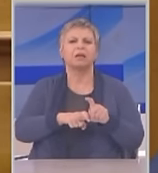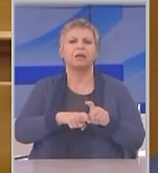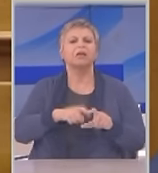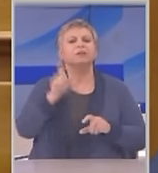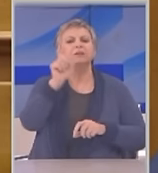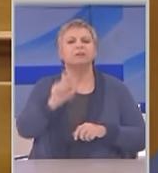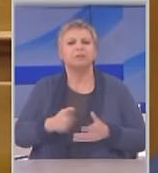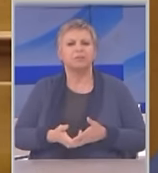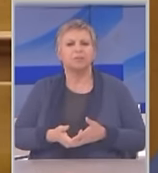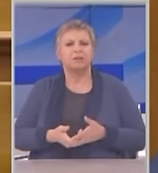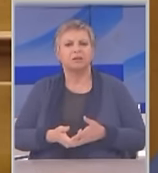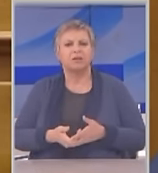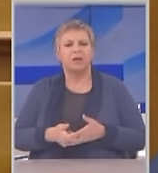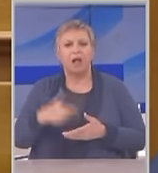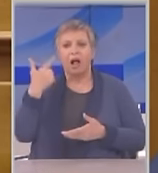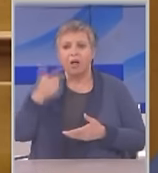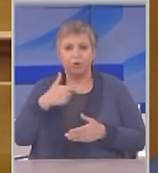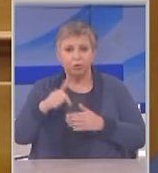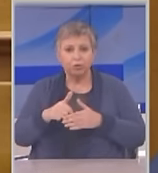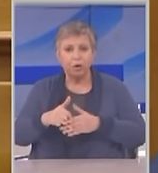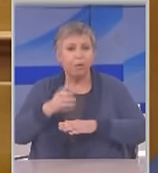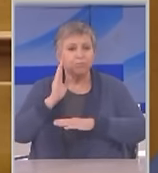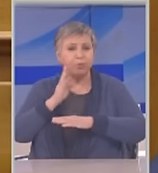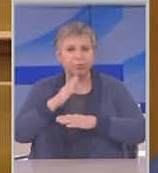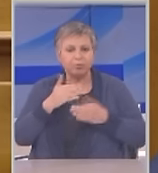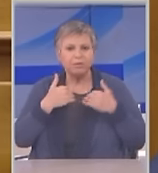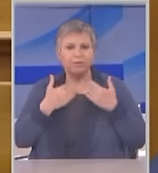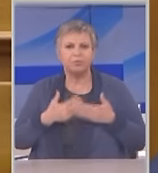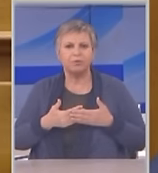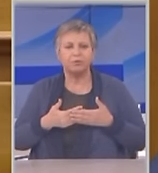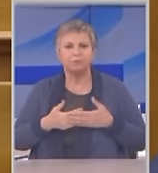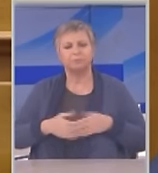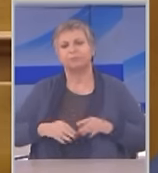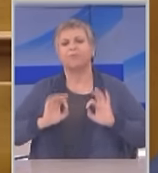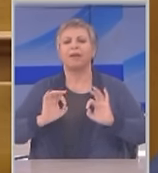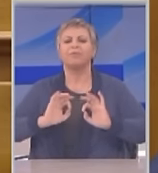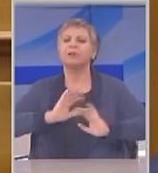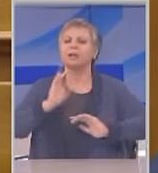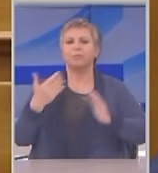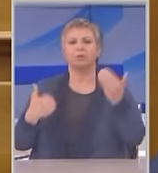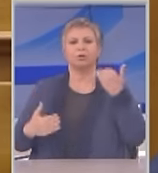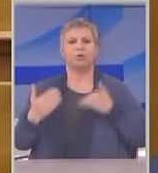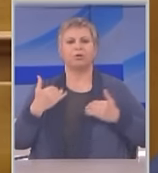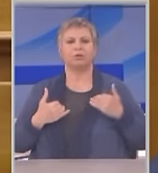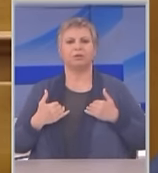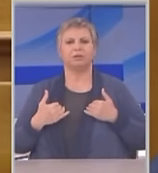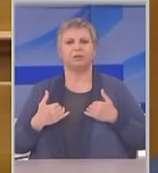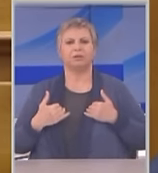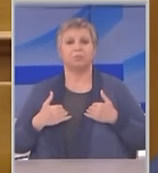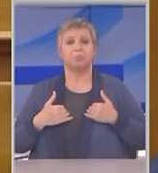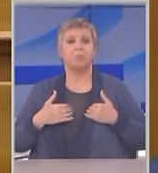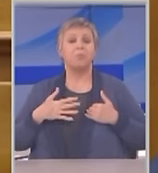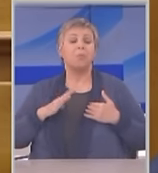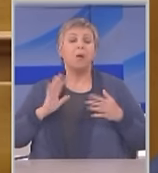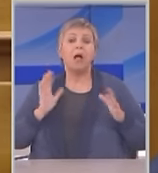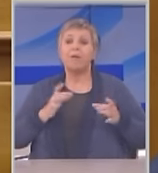Τότε λοιπόν θα με ρωτήσει κανείς καλοπροαίρετα, αφού είναι έτσι τα πράγματα, εσείς τι θέλετε τώρα την προανακριτική μετά από τόσο